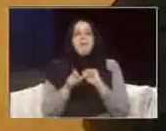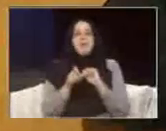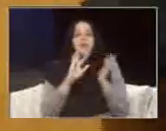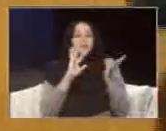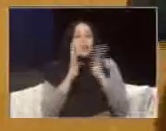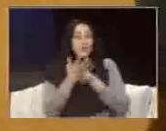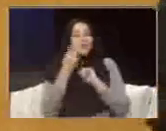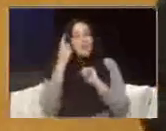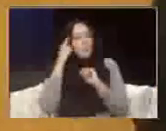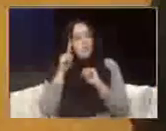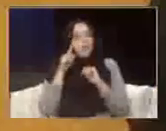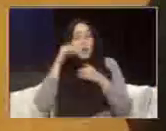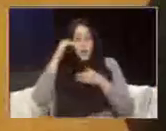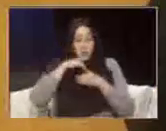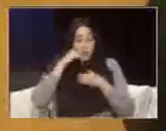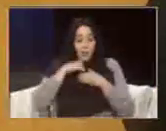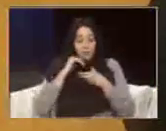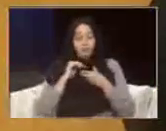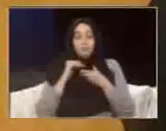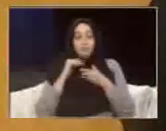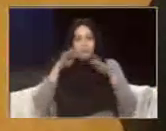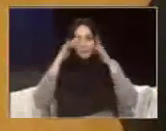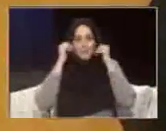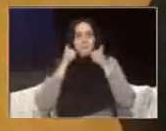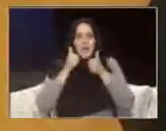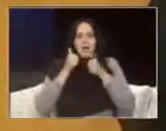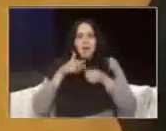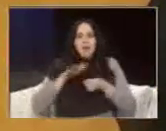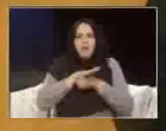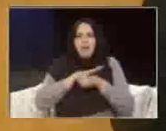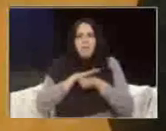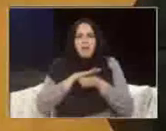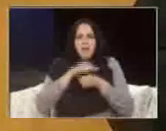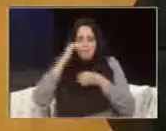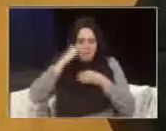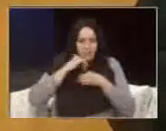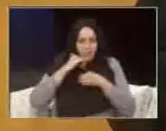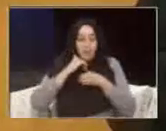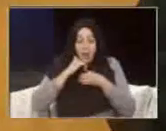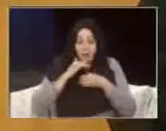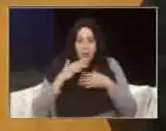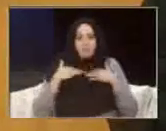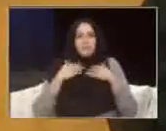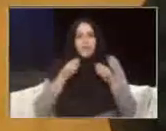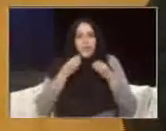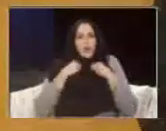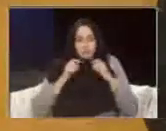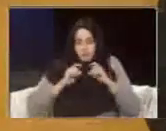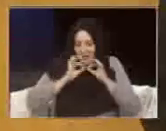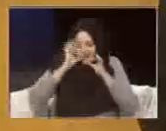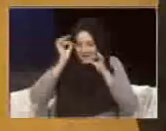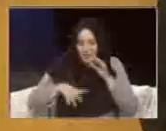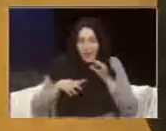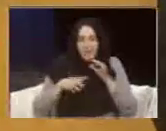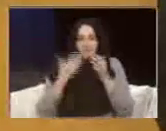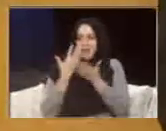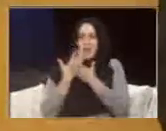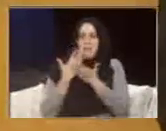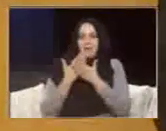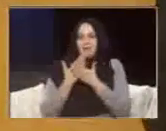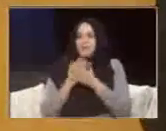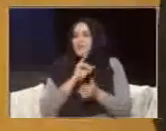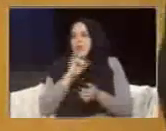وغيرته إلى الخارج، لأنه الداخل الآن خلاص متشبع بإيمانه بربه سبحانه وتعالى. إذن فتترك آثارها على اليد فلا